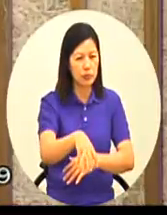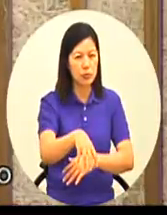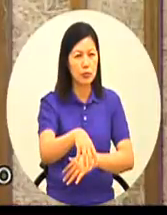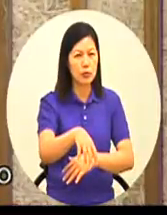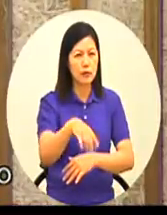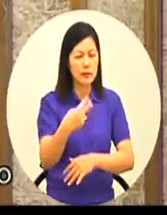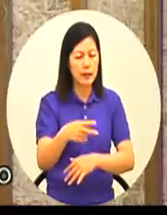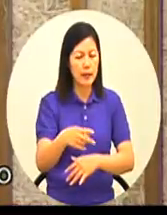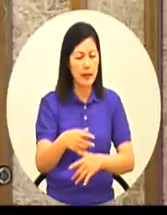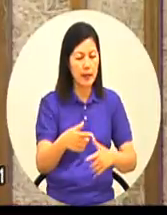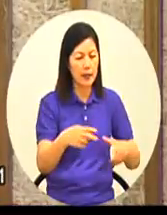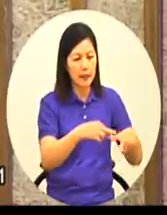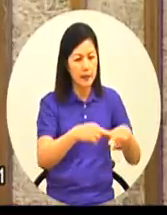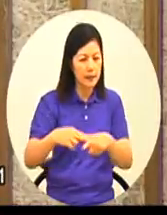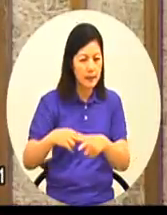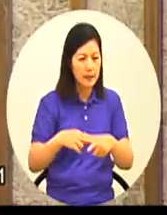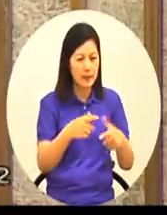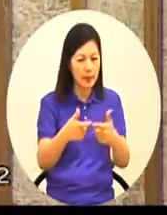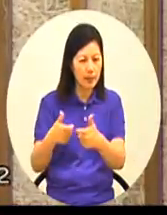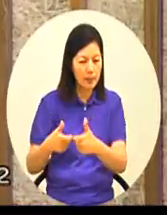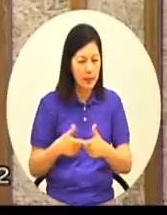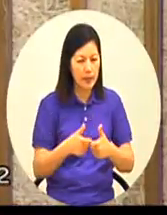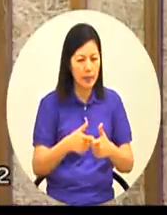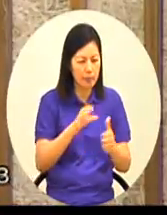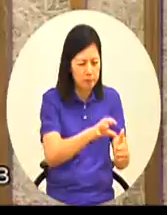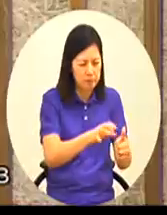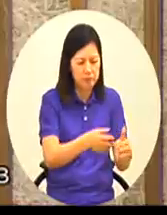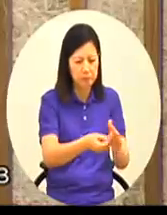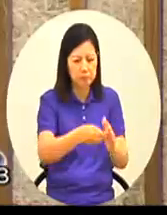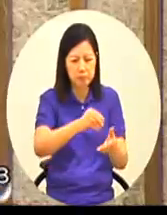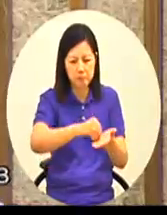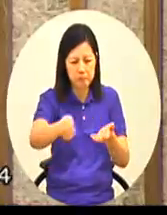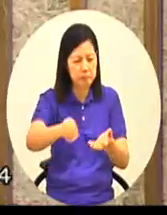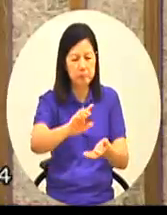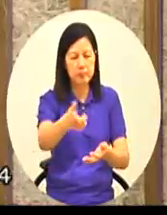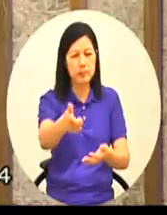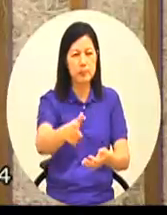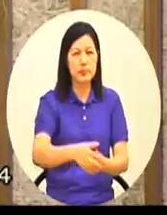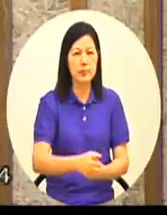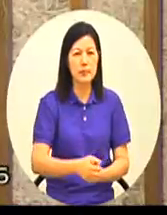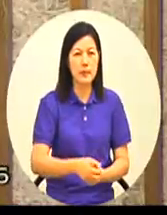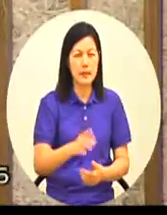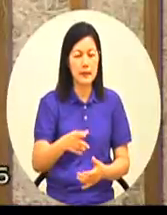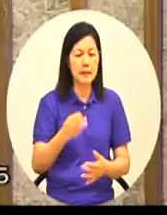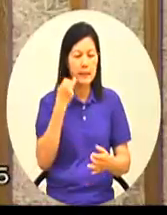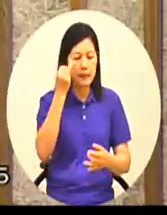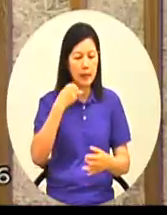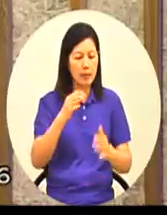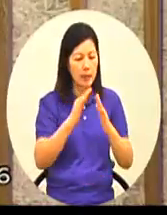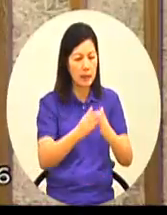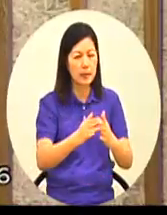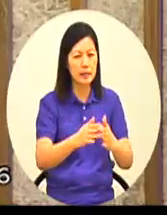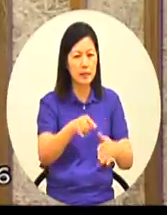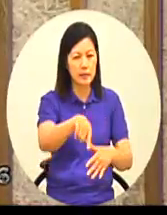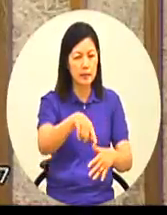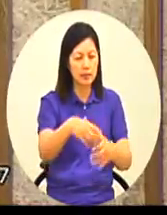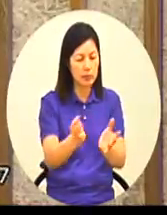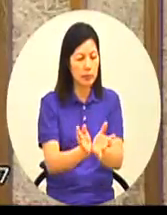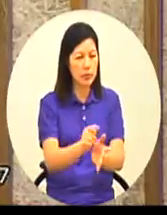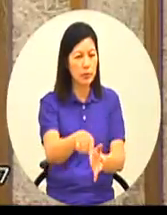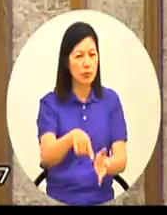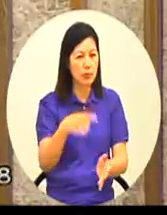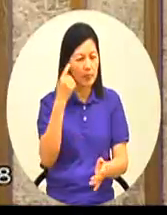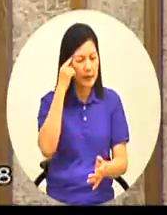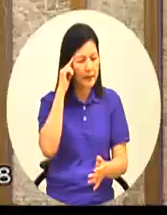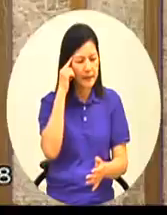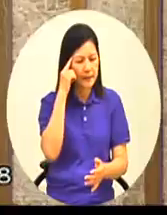是以媒合为前提，而不是以强制移拨。好，这部分。然后接下来是有关于这个姐妹室的部分哈。我们当然极力想要扩